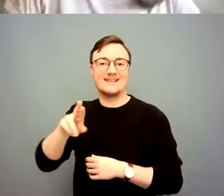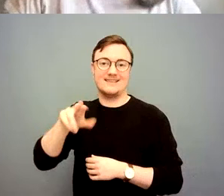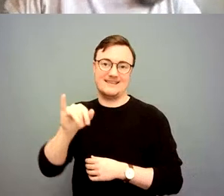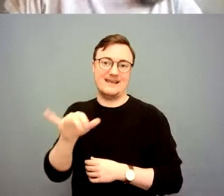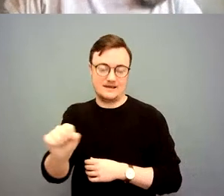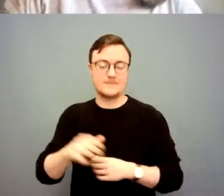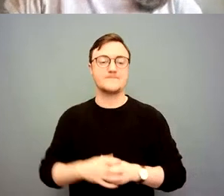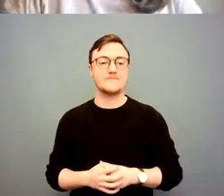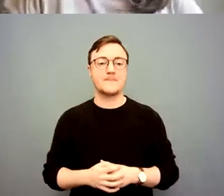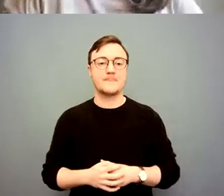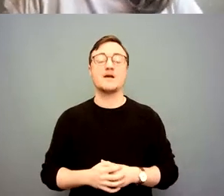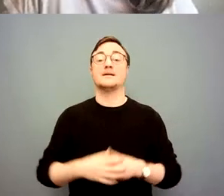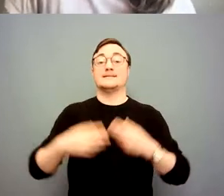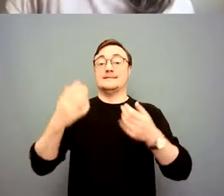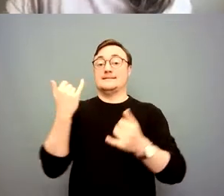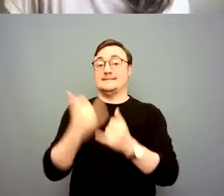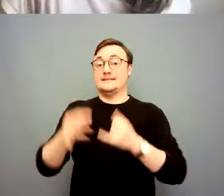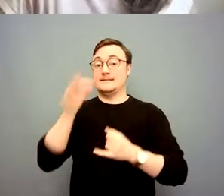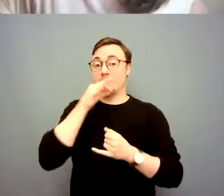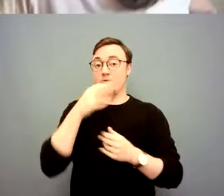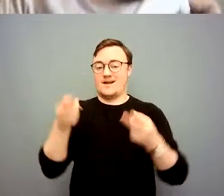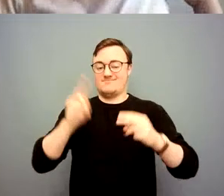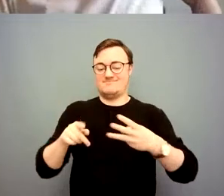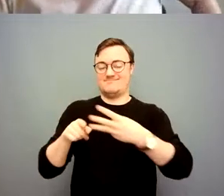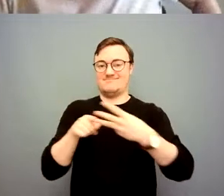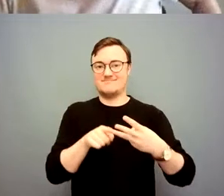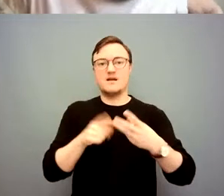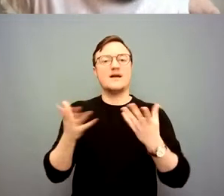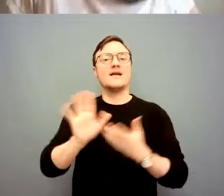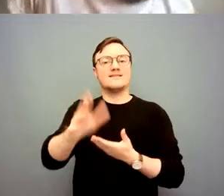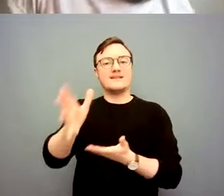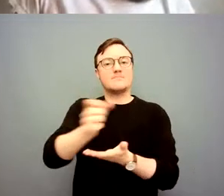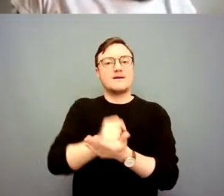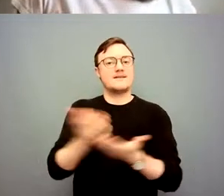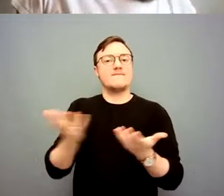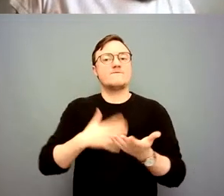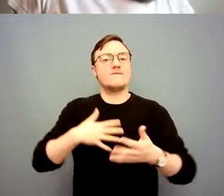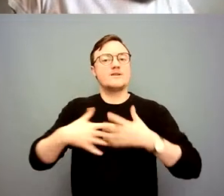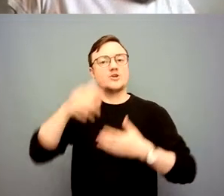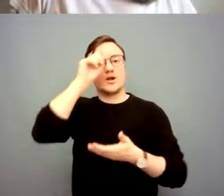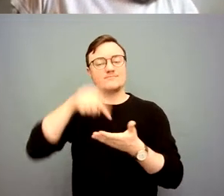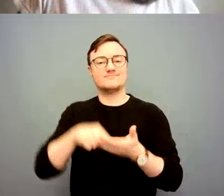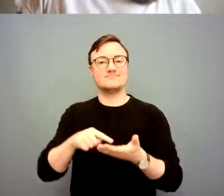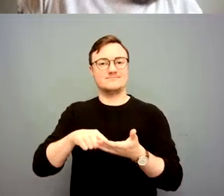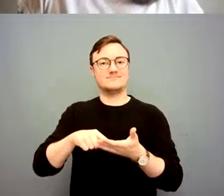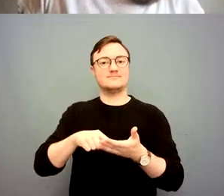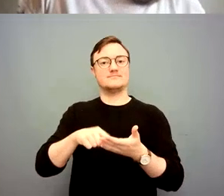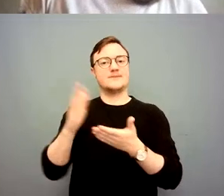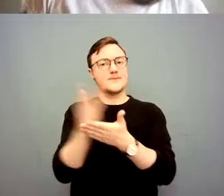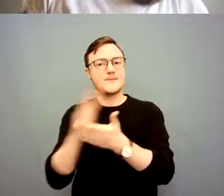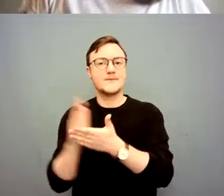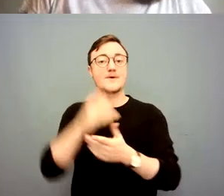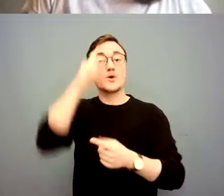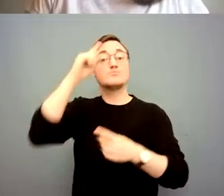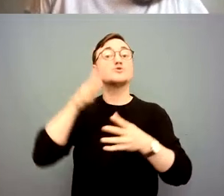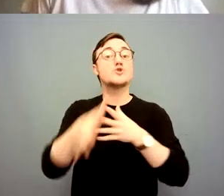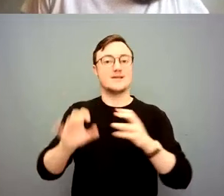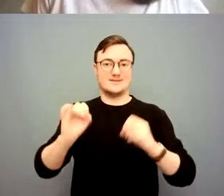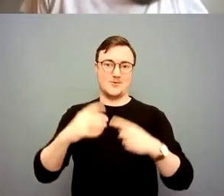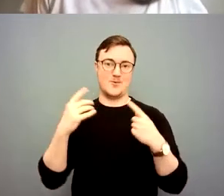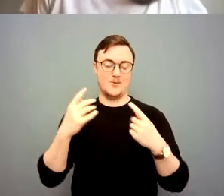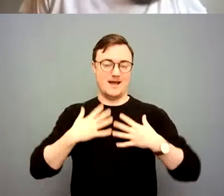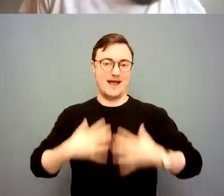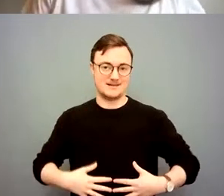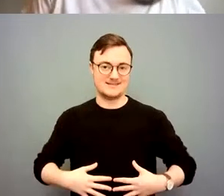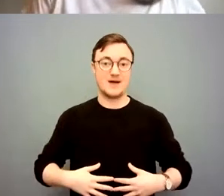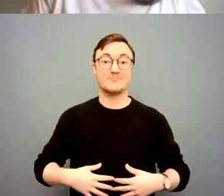vad vill ditt parti göra för att minska den psykiska ohälsan? Lycka till, 2 minuter. Då ska vi